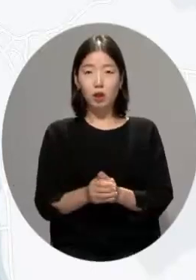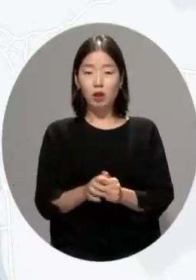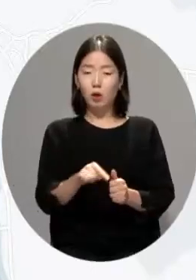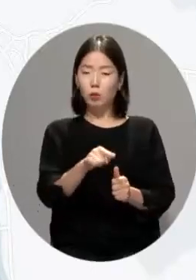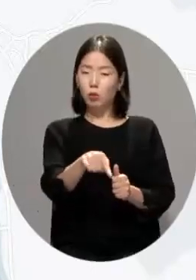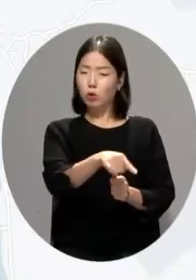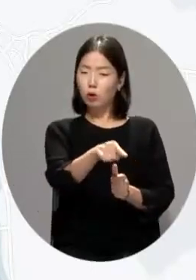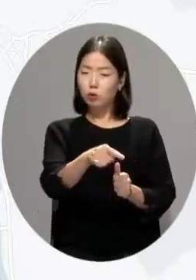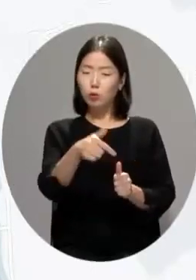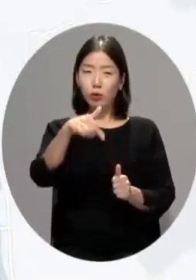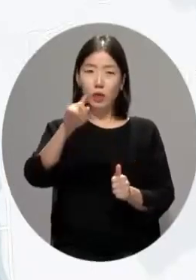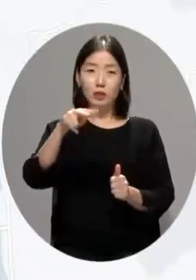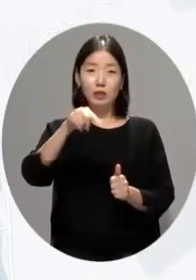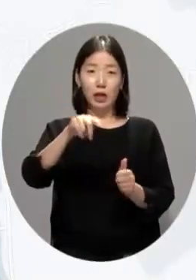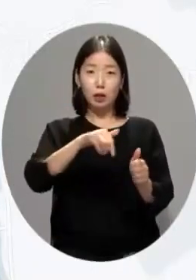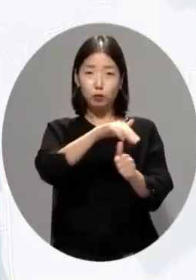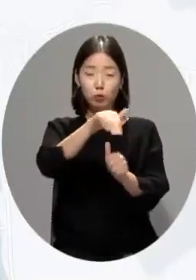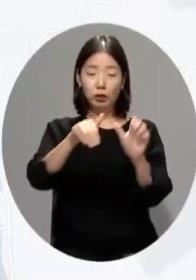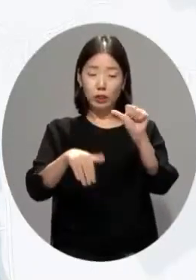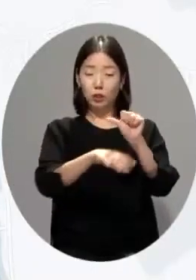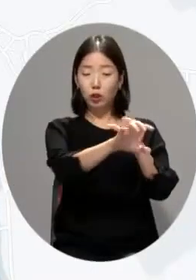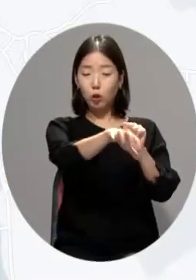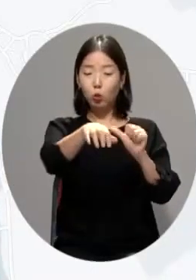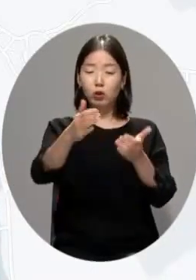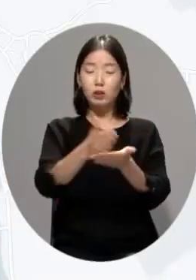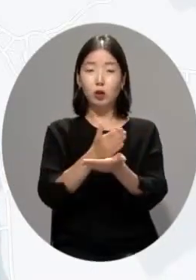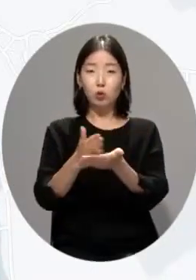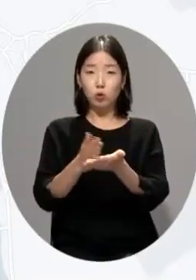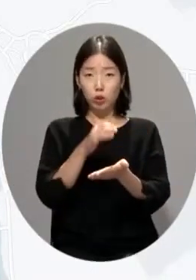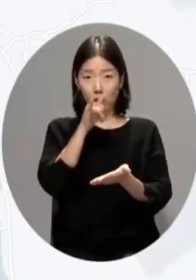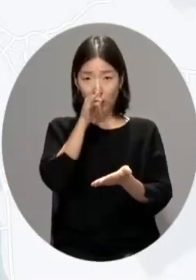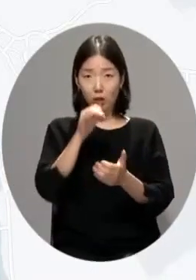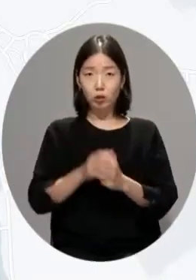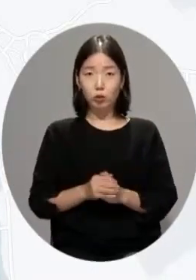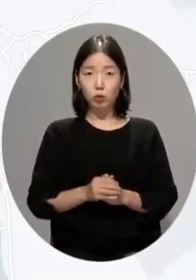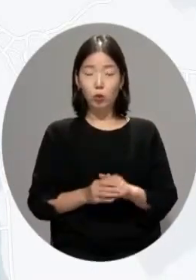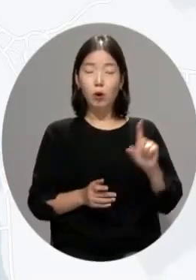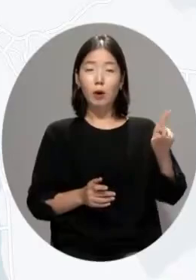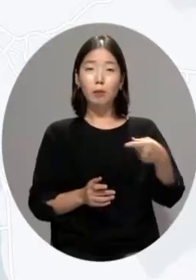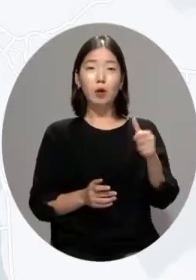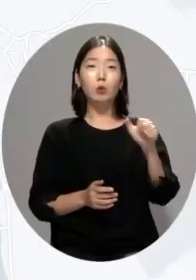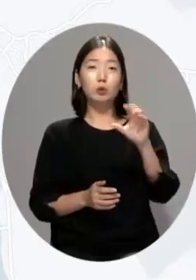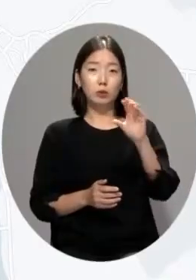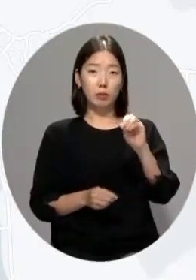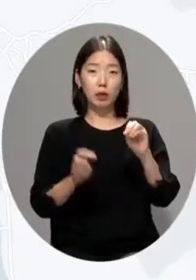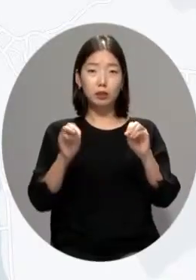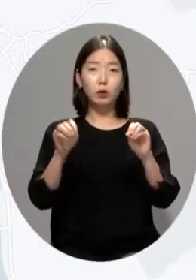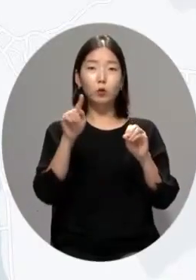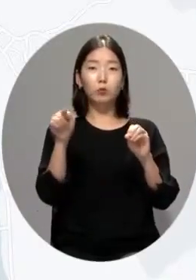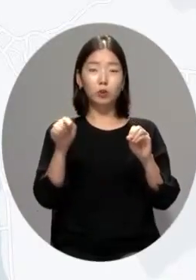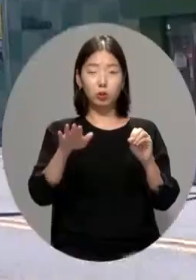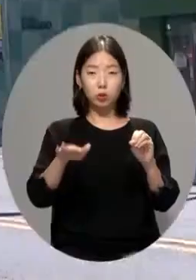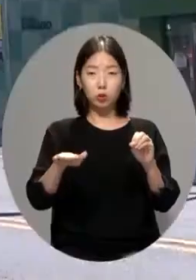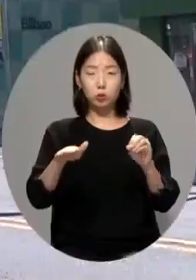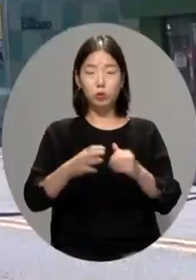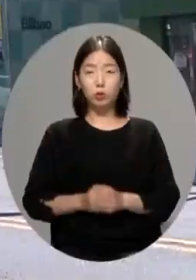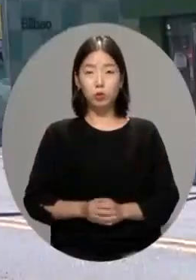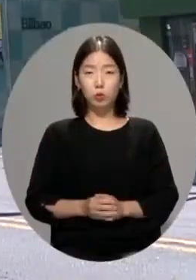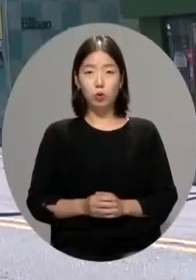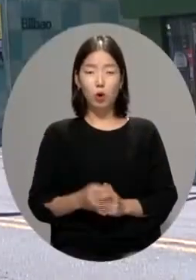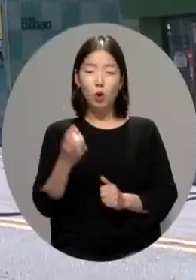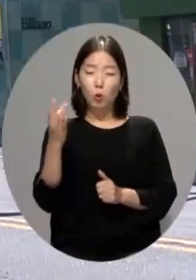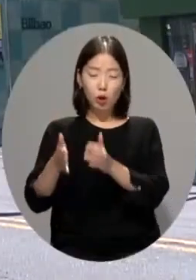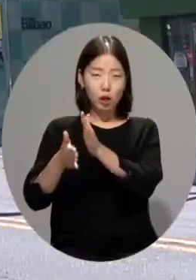권역과 감영객사 권역 등 5개 권역으로 나눴으며 면적은 150만여 제곱미터에 이릅니다.